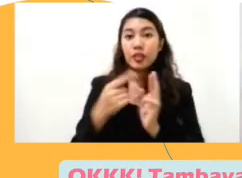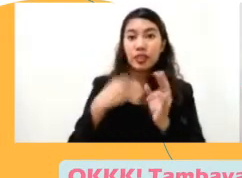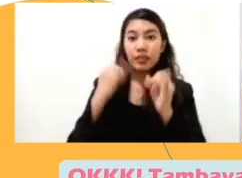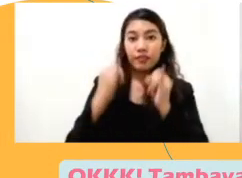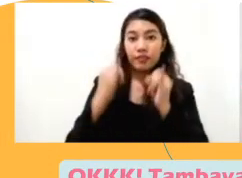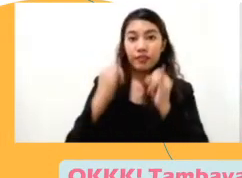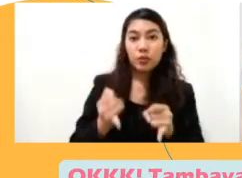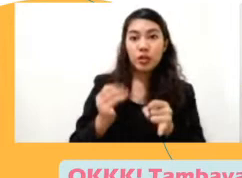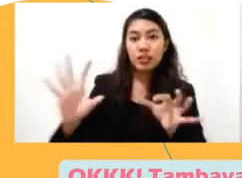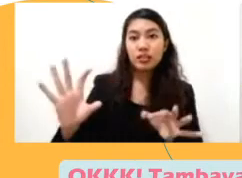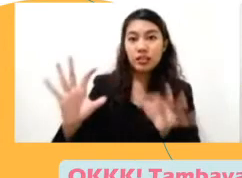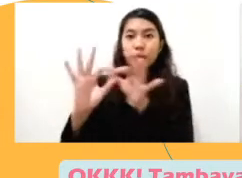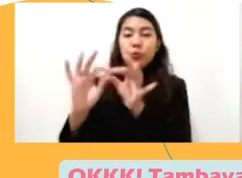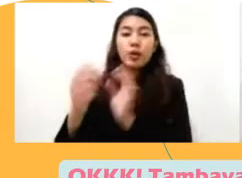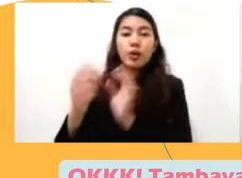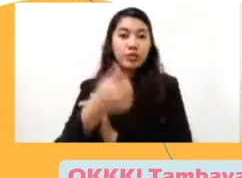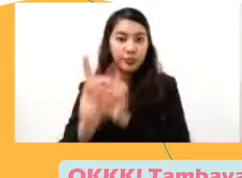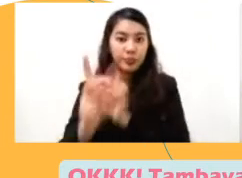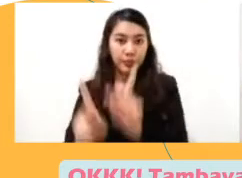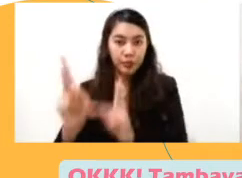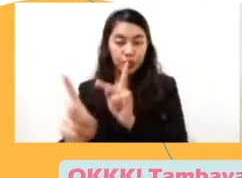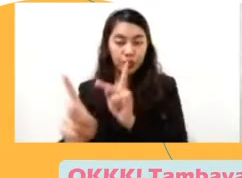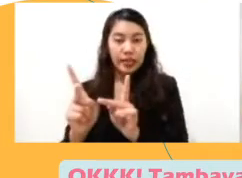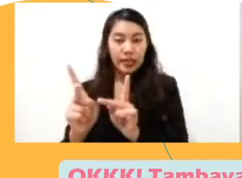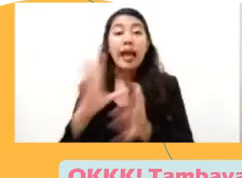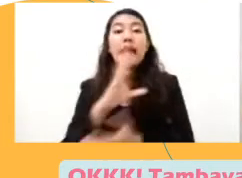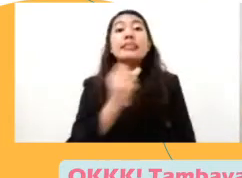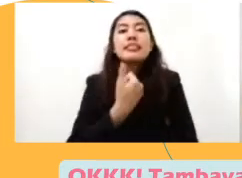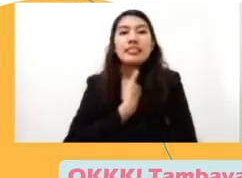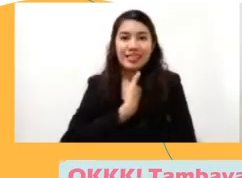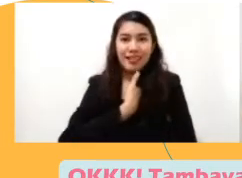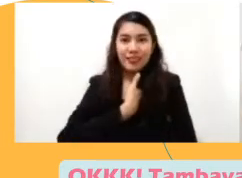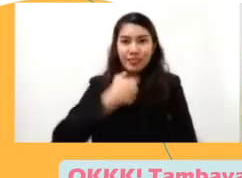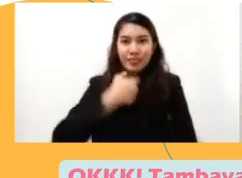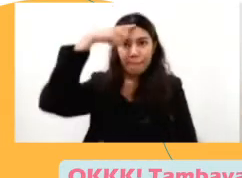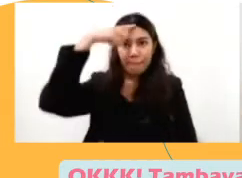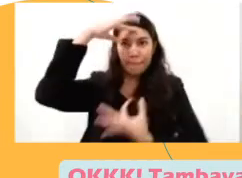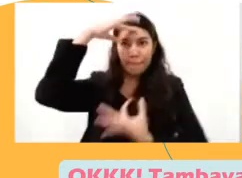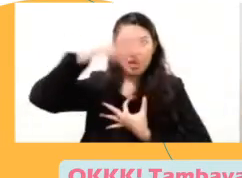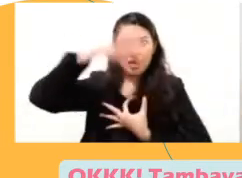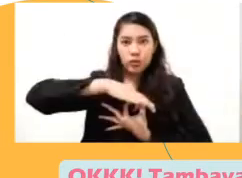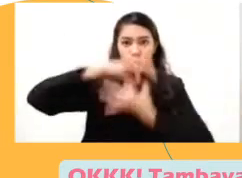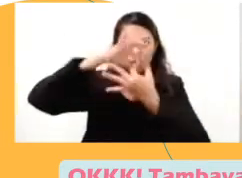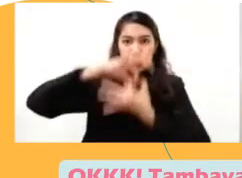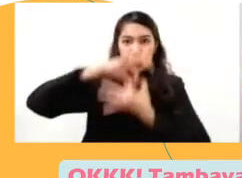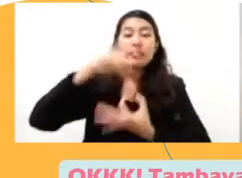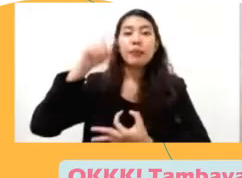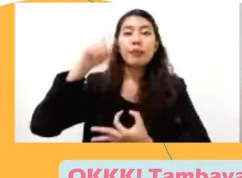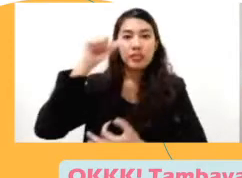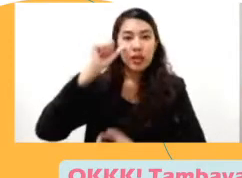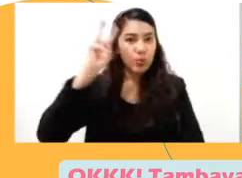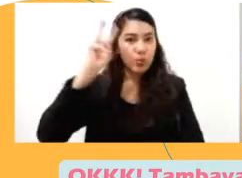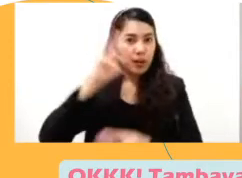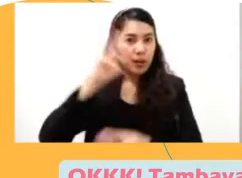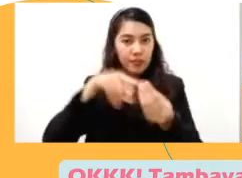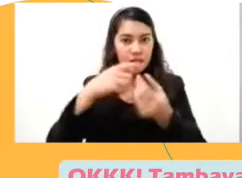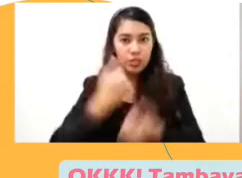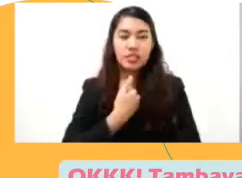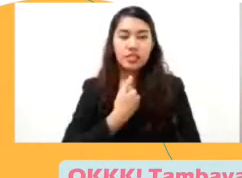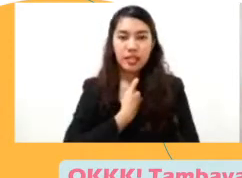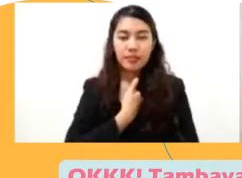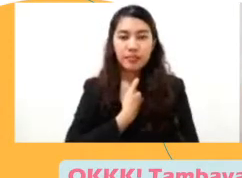at relationship natin sa sarili natin. So, kilala natin yung sarili natin. So, yung nga sinasabi ko